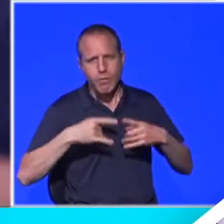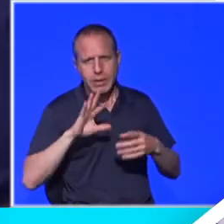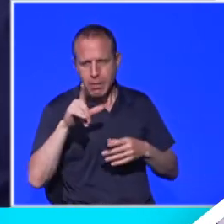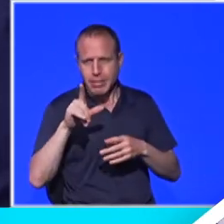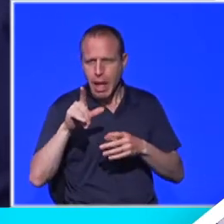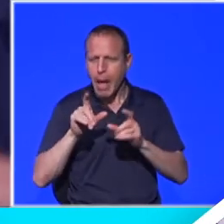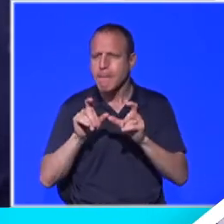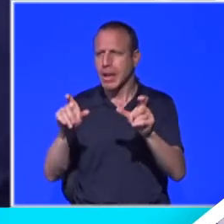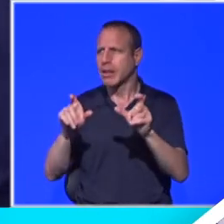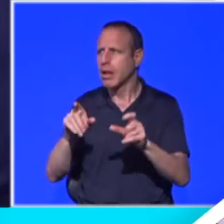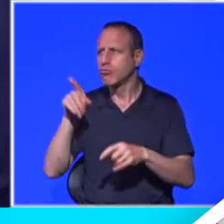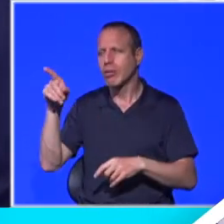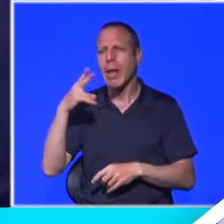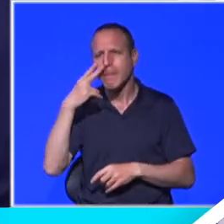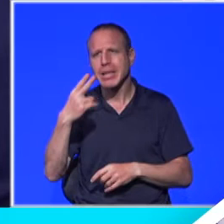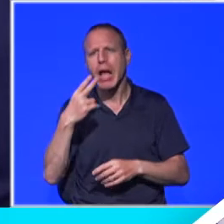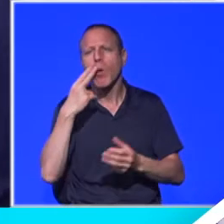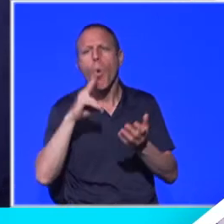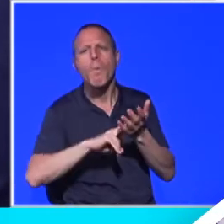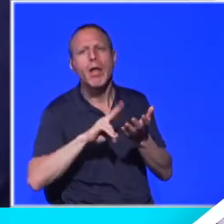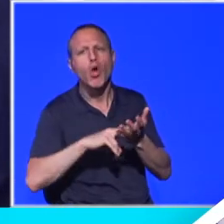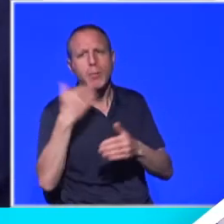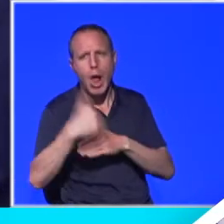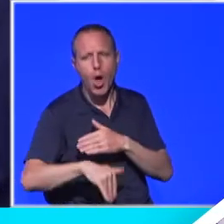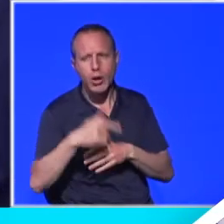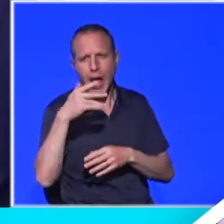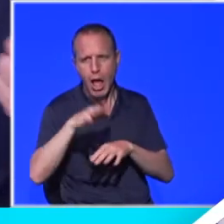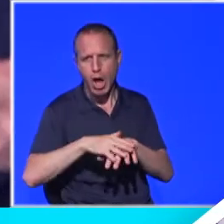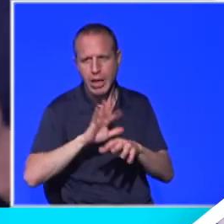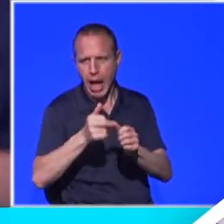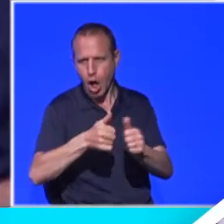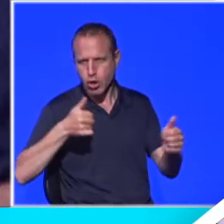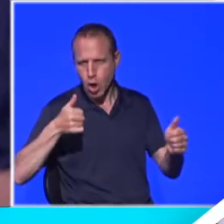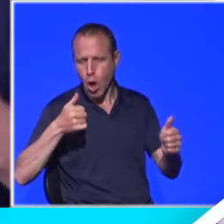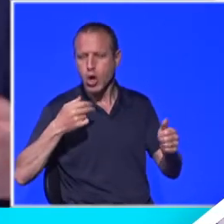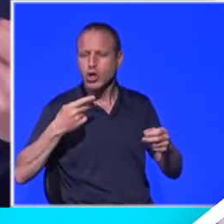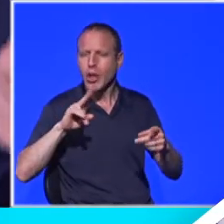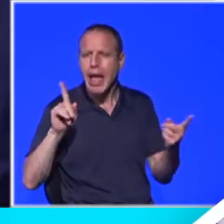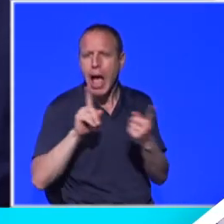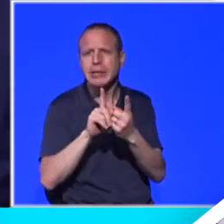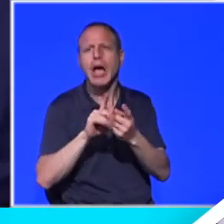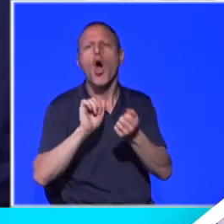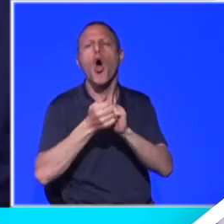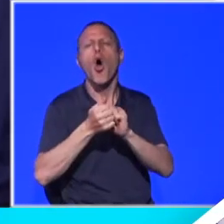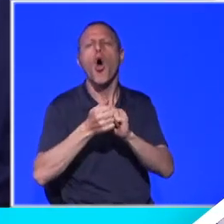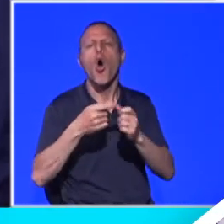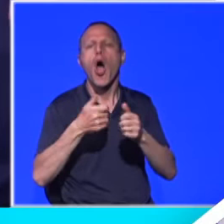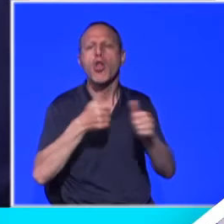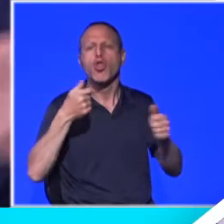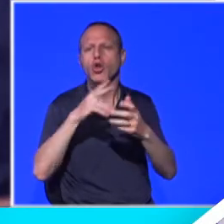מנטרל את הצמיחה. גדי, כשביקרת בקופת חולים לאחרונה, הרגשת איך התור רק הלך והתקצר, או שהרגשת איך התור הלך